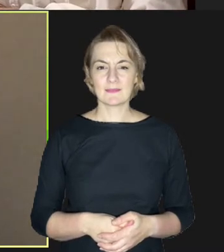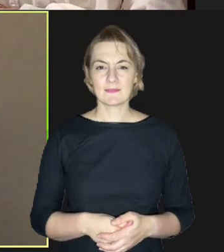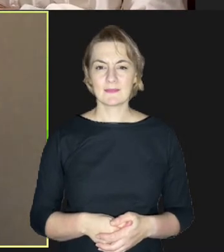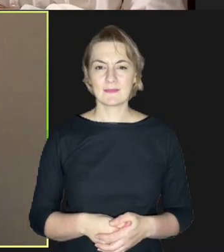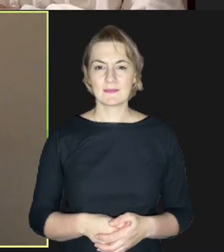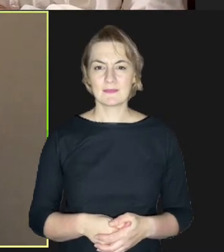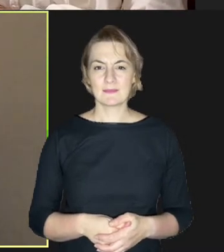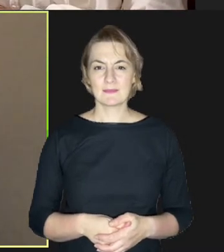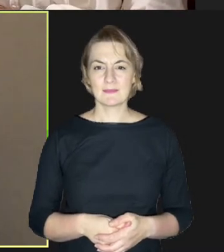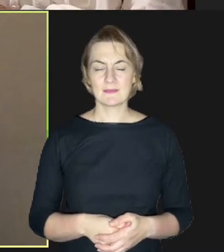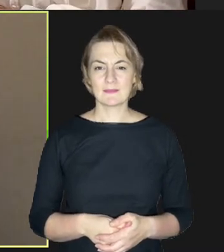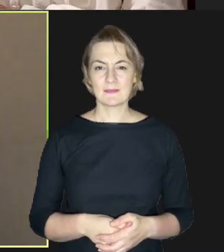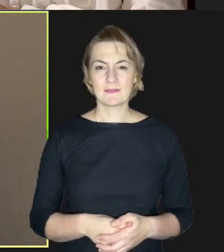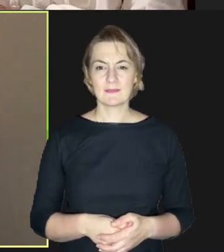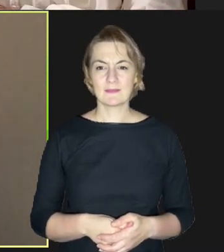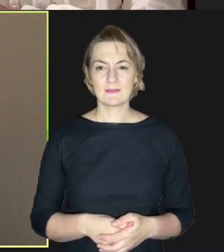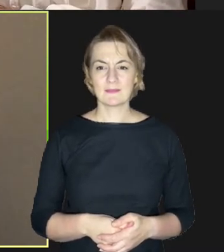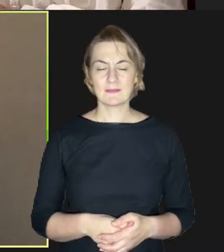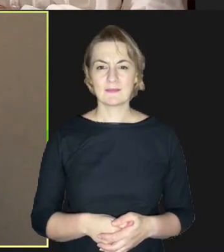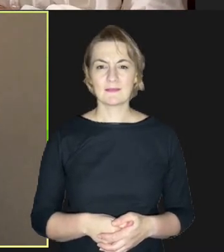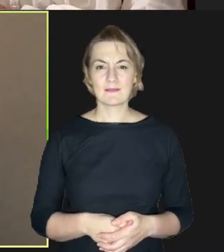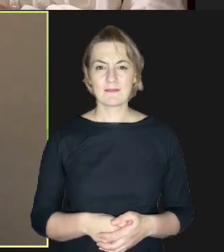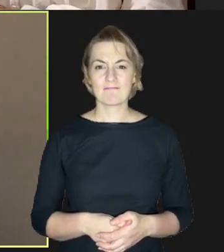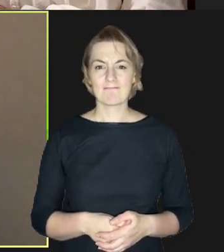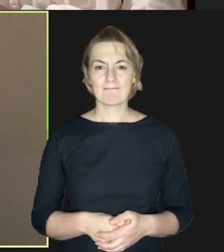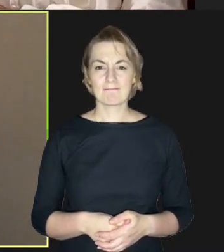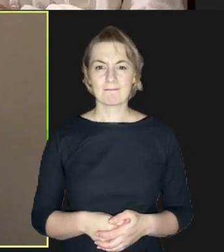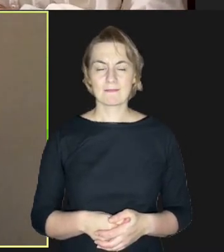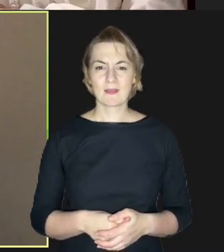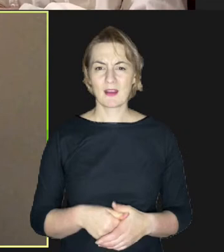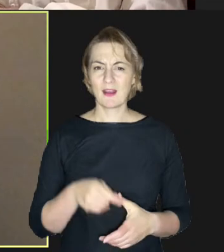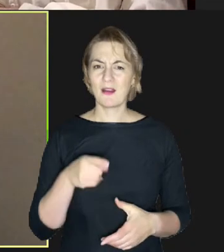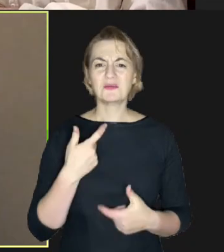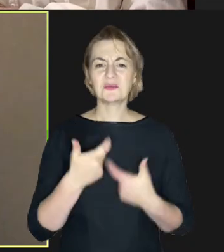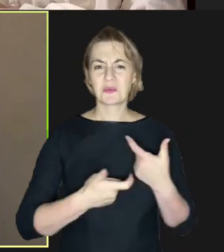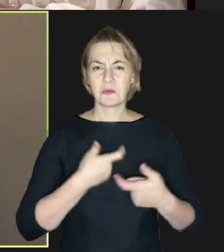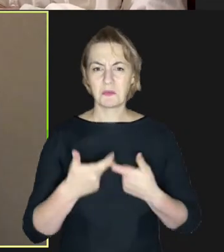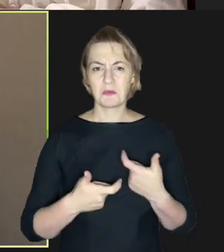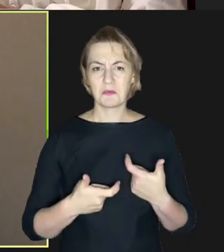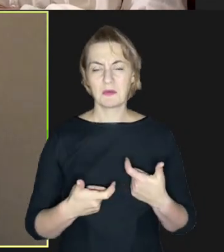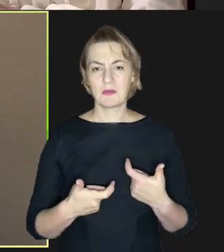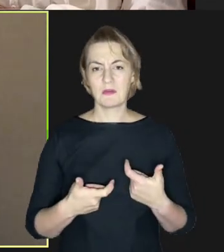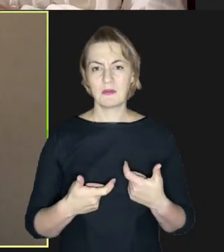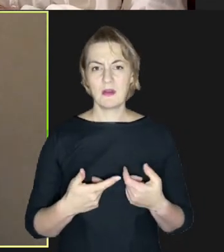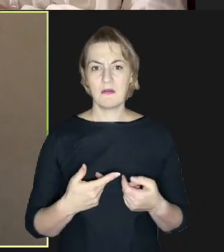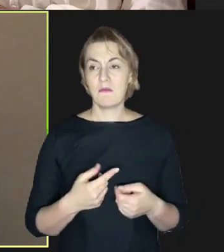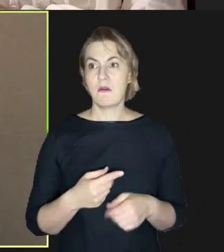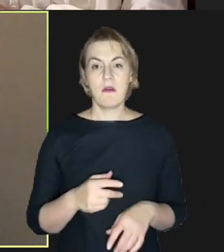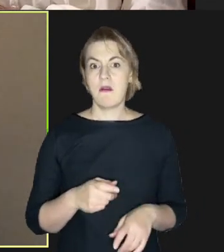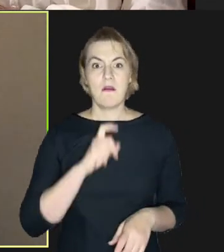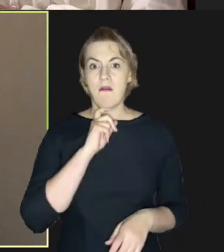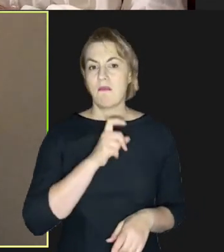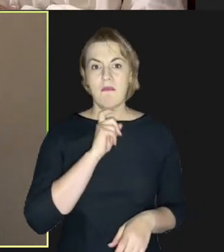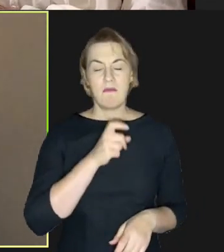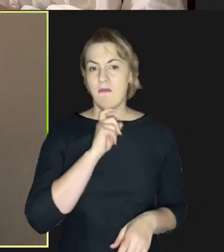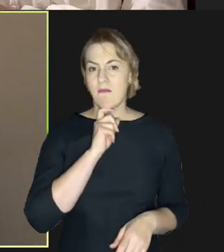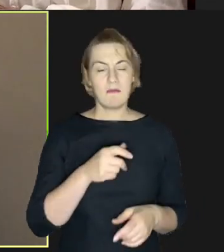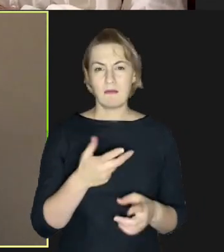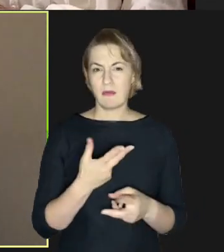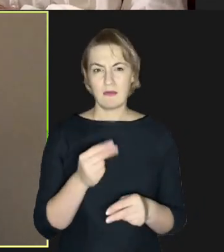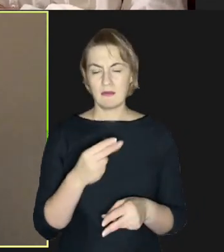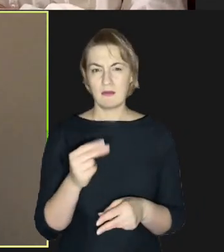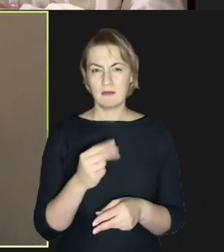tak dotkliwie. No i oni reagują tak, no najpierw zaprzeczeniem, to niemożliwe,